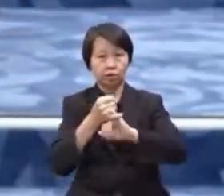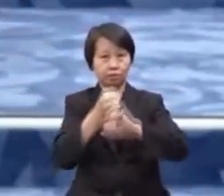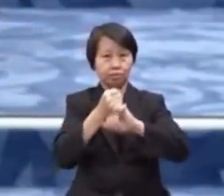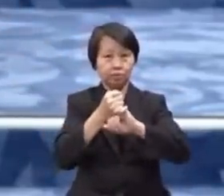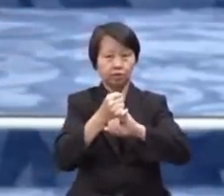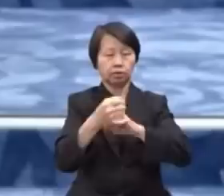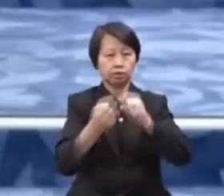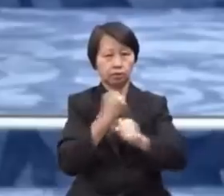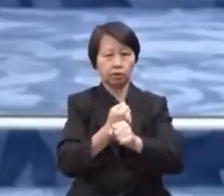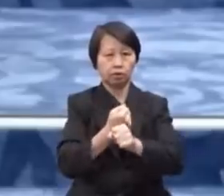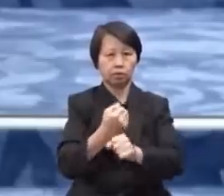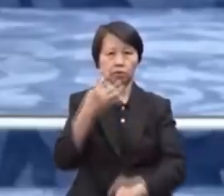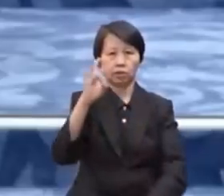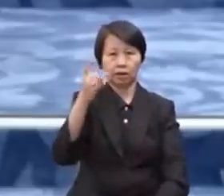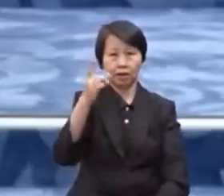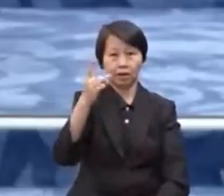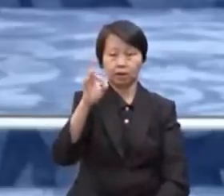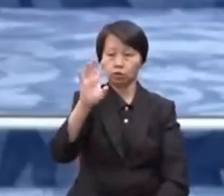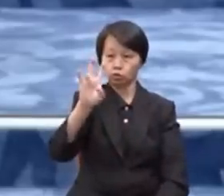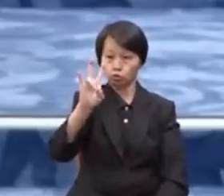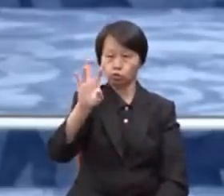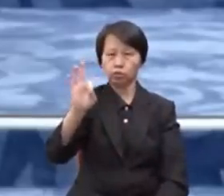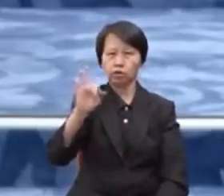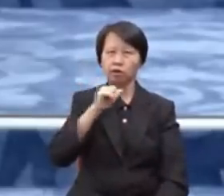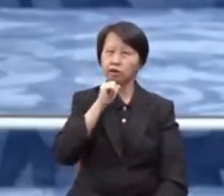18 79